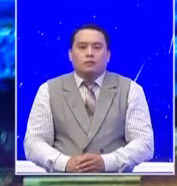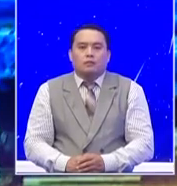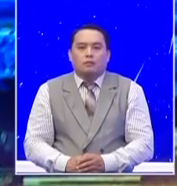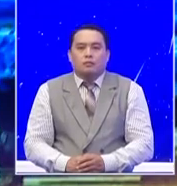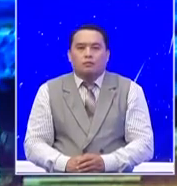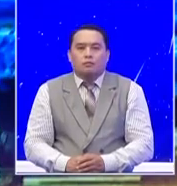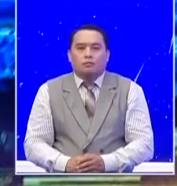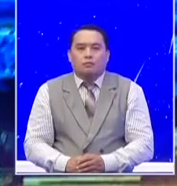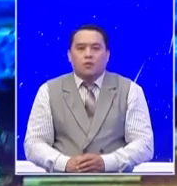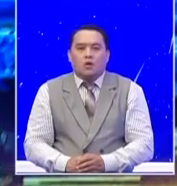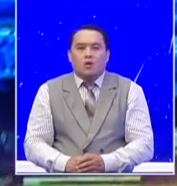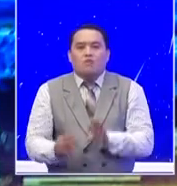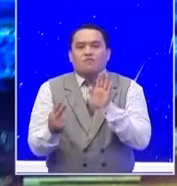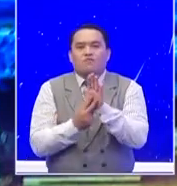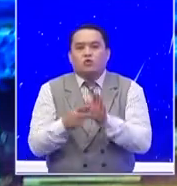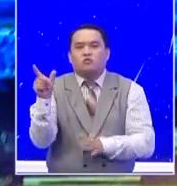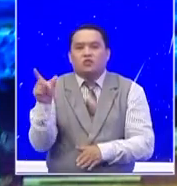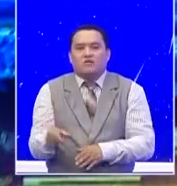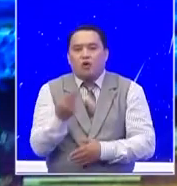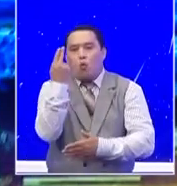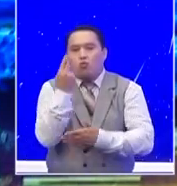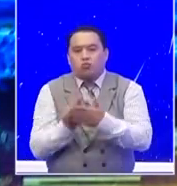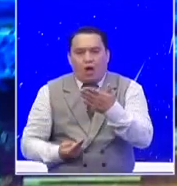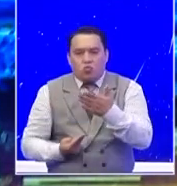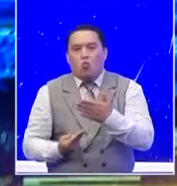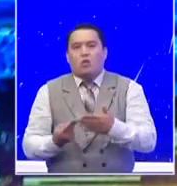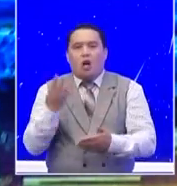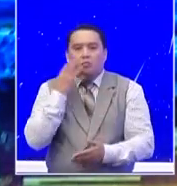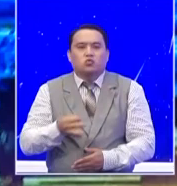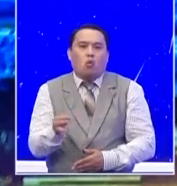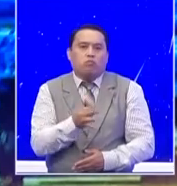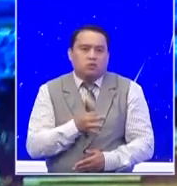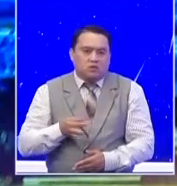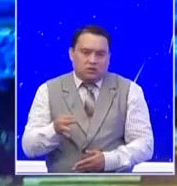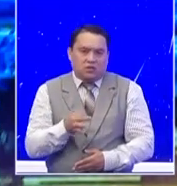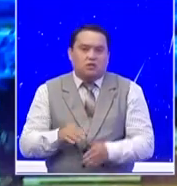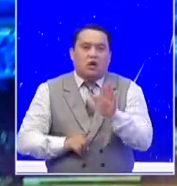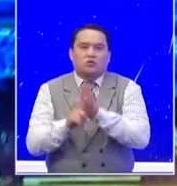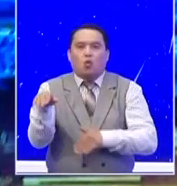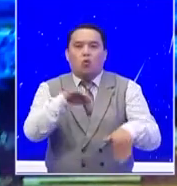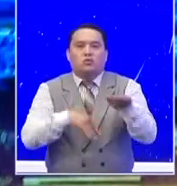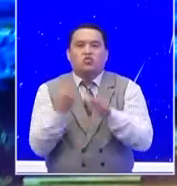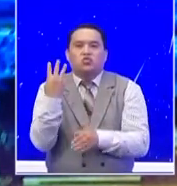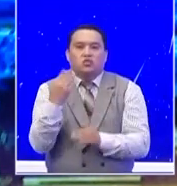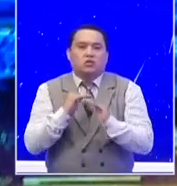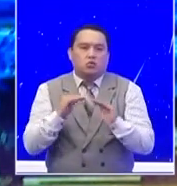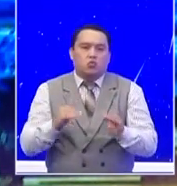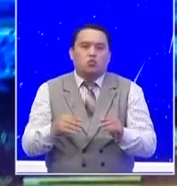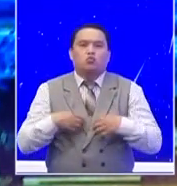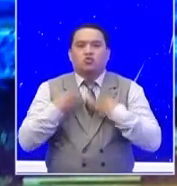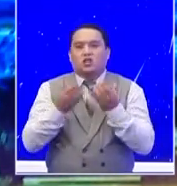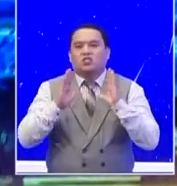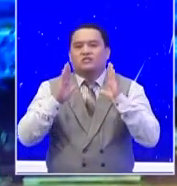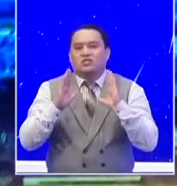К другим темам. 8 человек утонуло с начала купального сезона в Алматинской области. 4 из них – дети. Такая плачевная